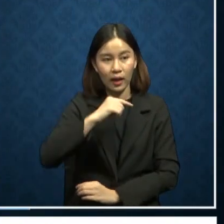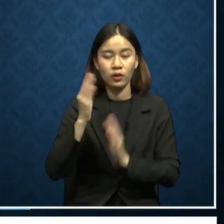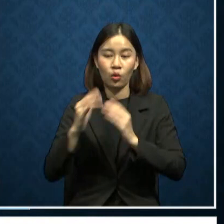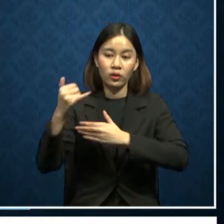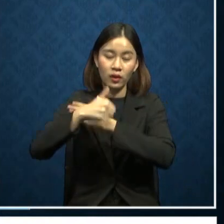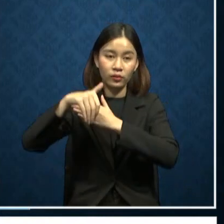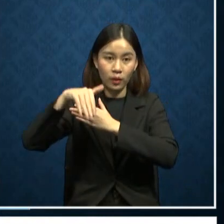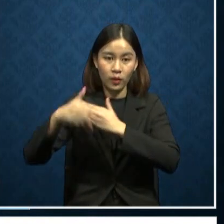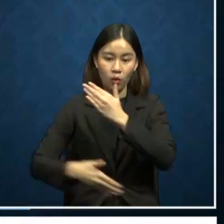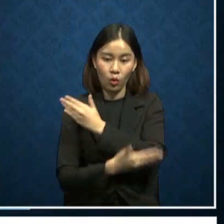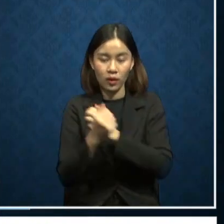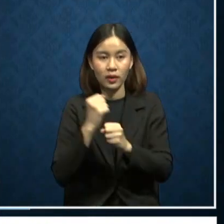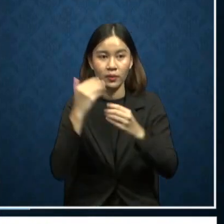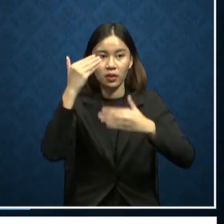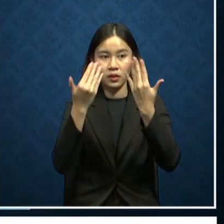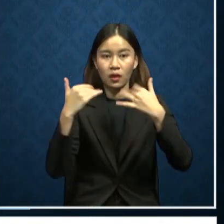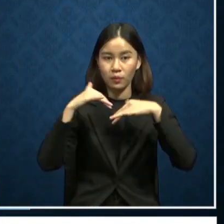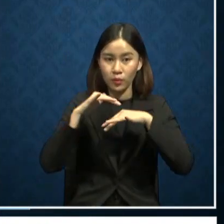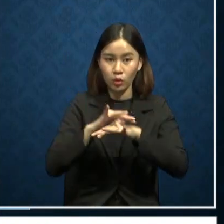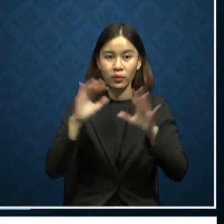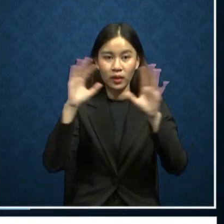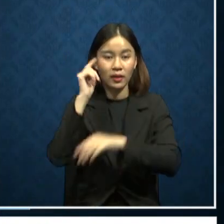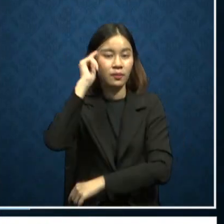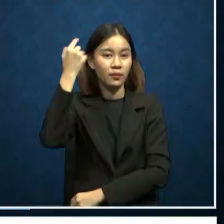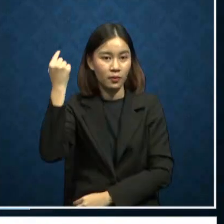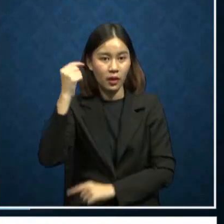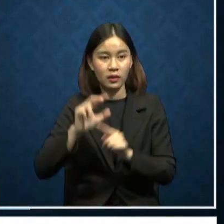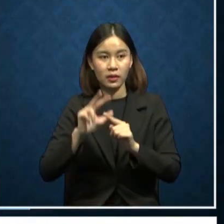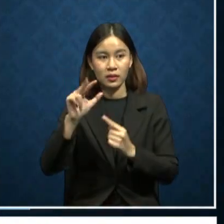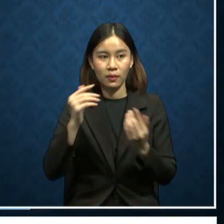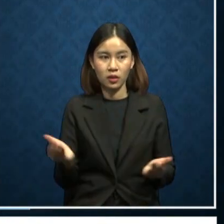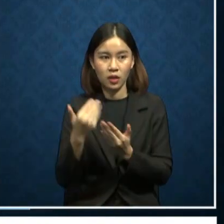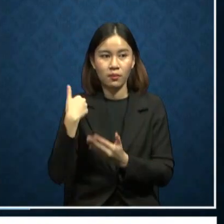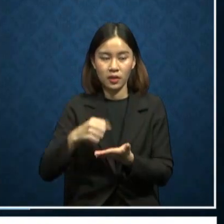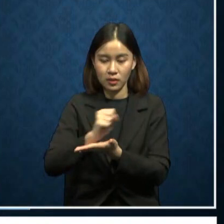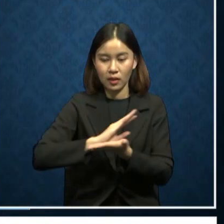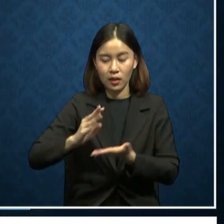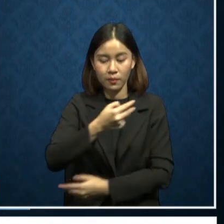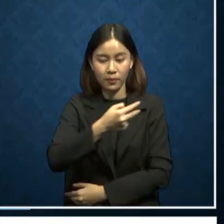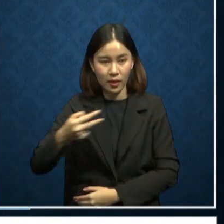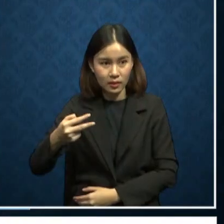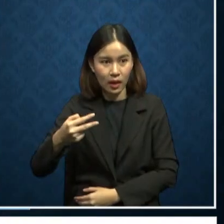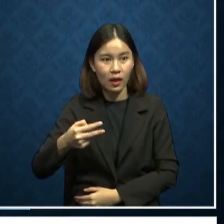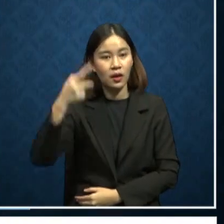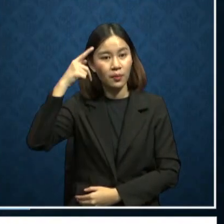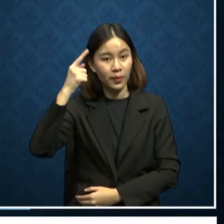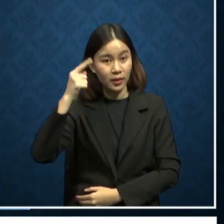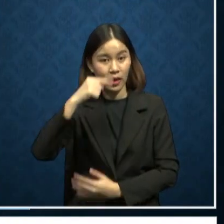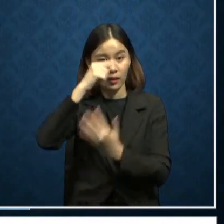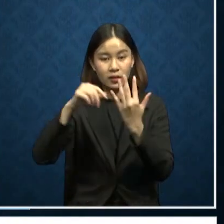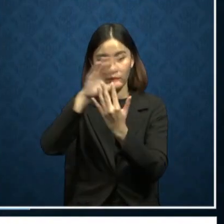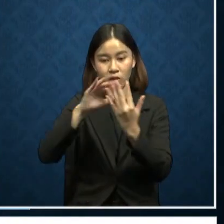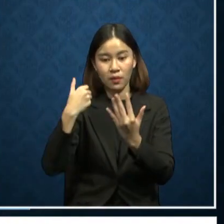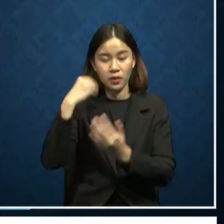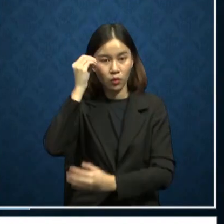ต่างชาติมีโอกาสทำกิจกรรมร่วมกันในลักษณะการสร้างสรรค์ 3ผลักดันให้มีสถาบันภูมิภาษาและปัญญาแผ่นดินเพื่อรวบ